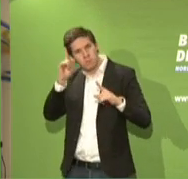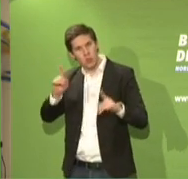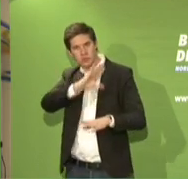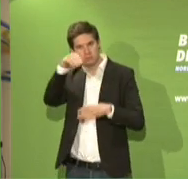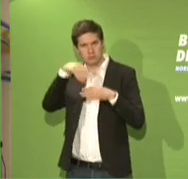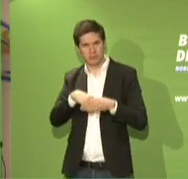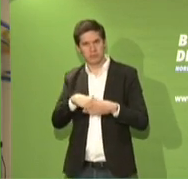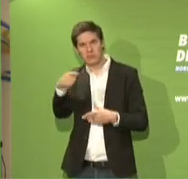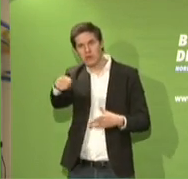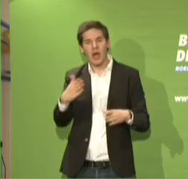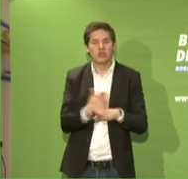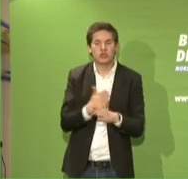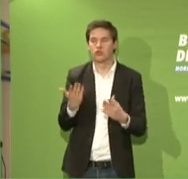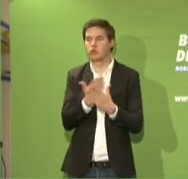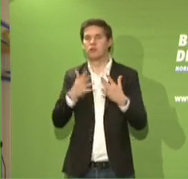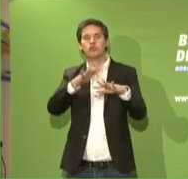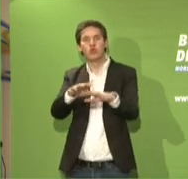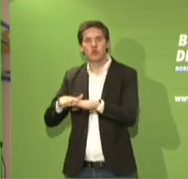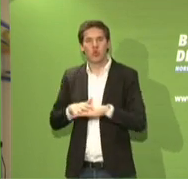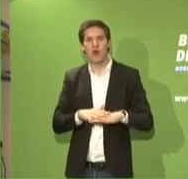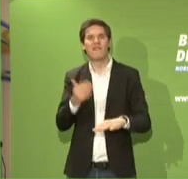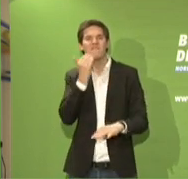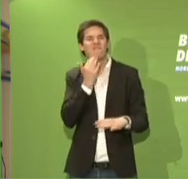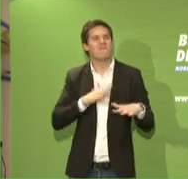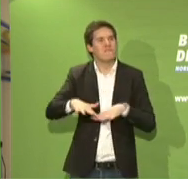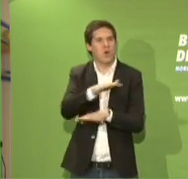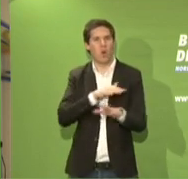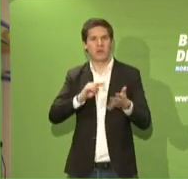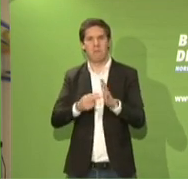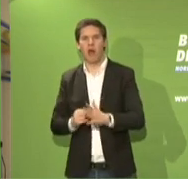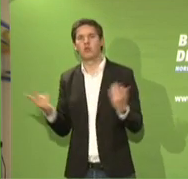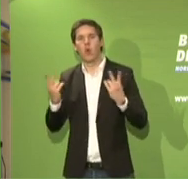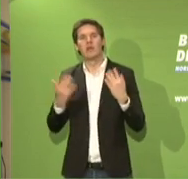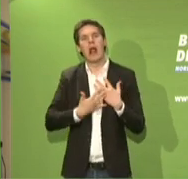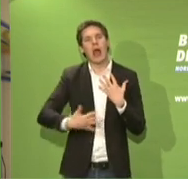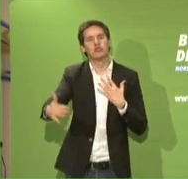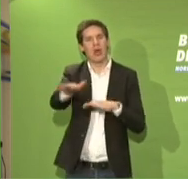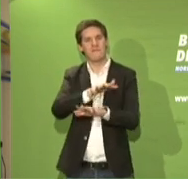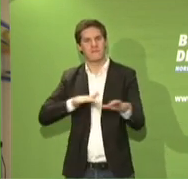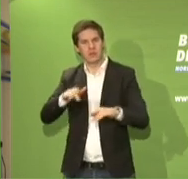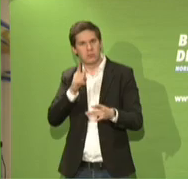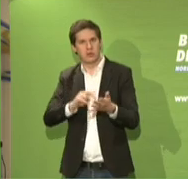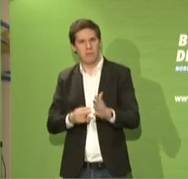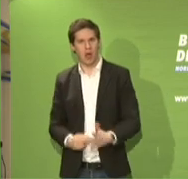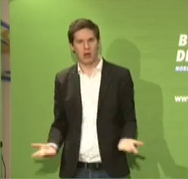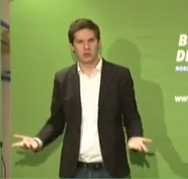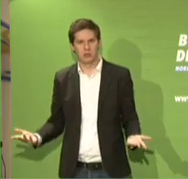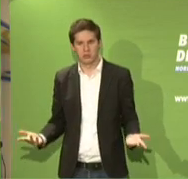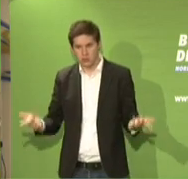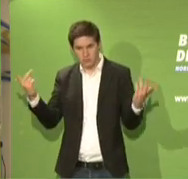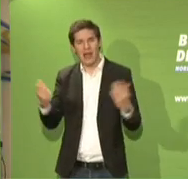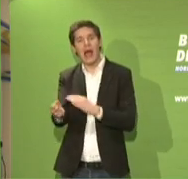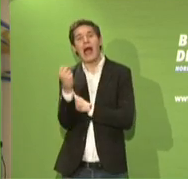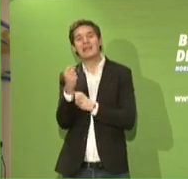über Infrastruktur, über die Planung unseres Wohnumfeldes oder unsere Landschaften zu diskutieren. Nehmen wir die Energiewende mal